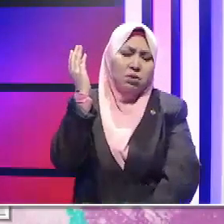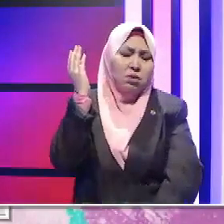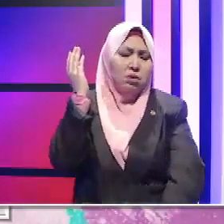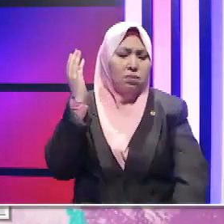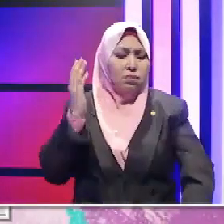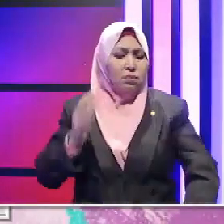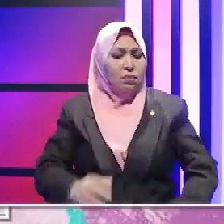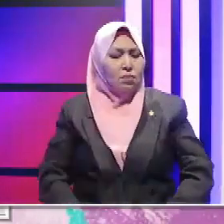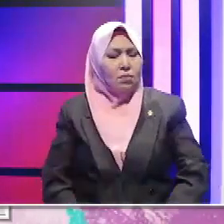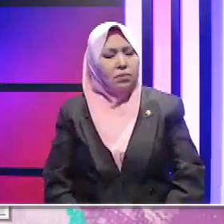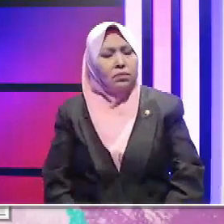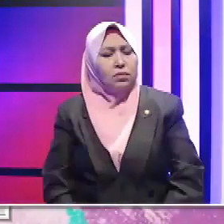him in